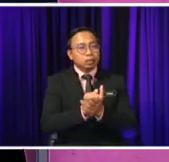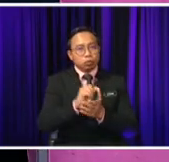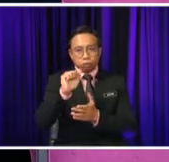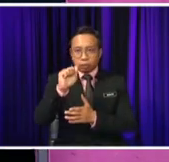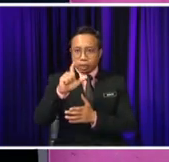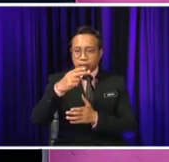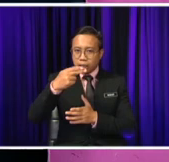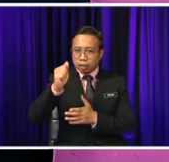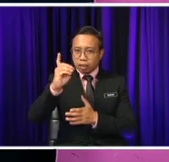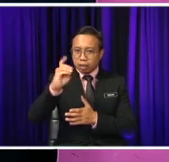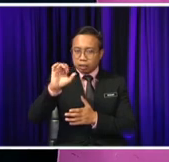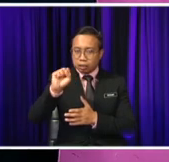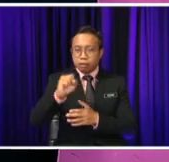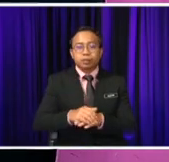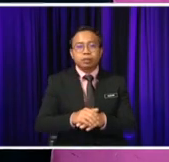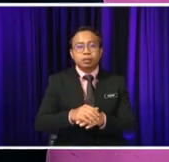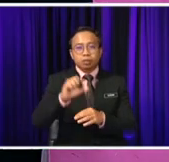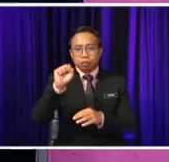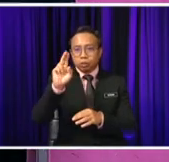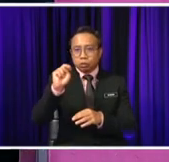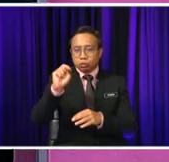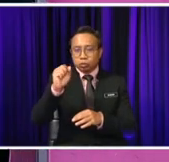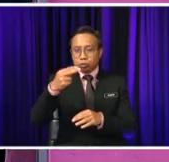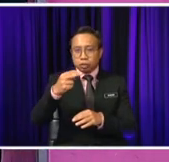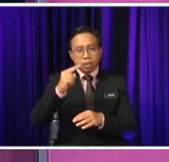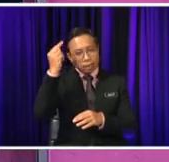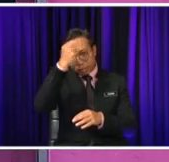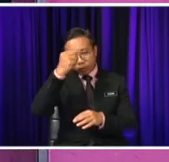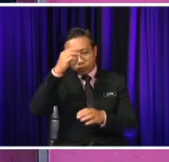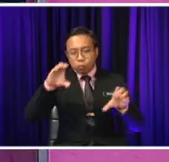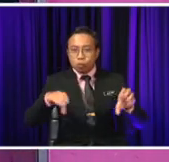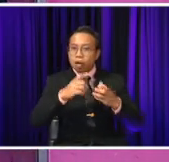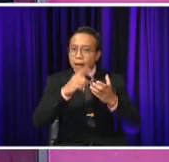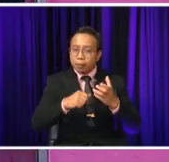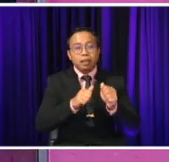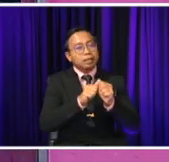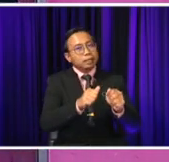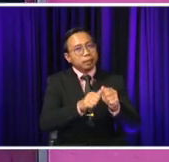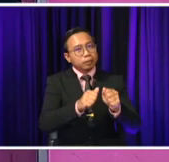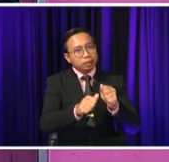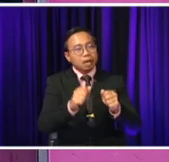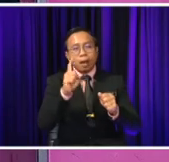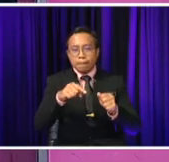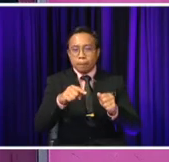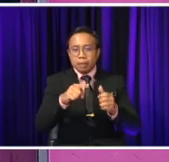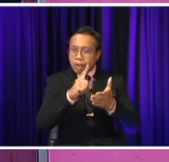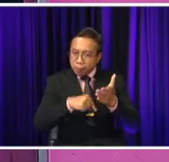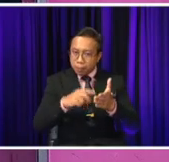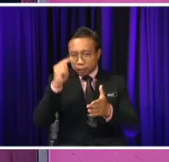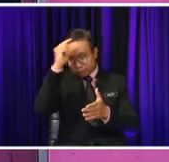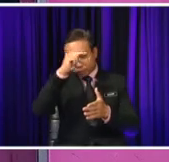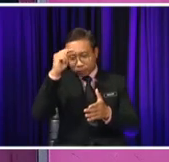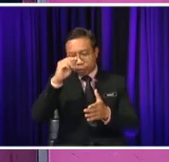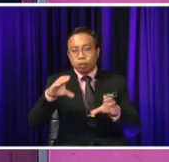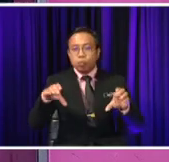Hadits betul Adapun as-sunnah ya nabi buat apa itulah setiap apa yang Nabi buat itu adalah kita punya dalil